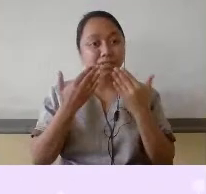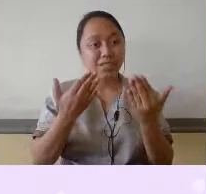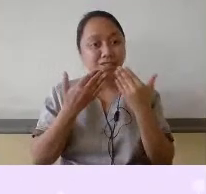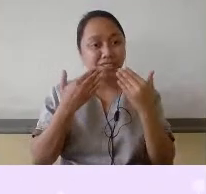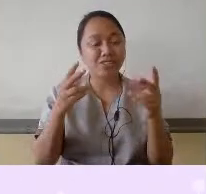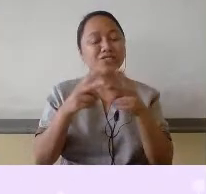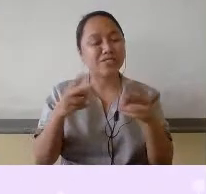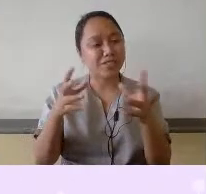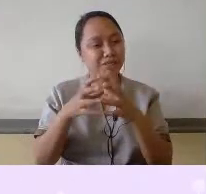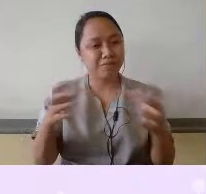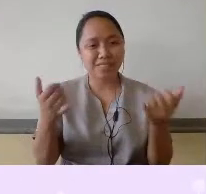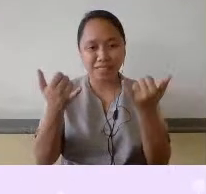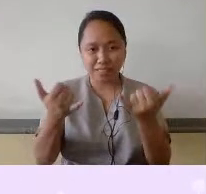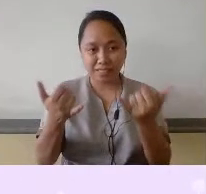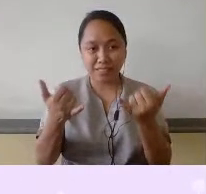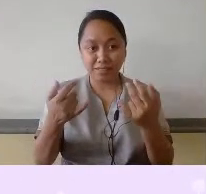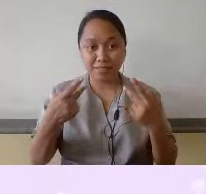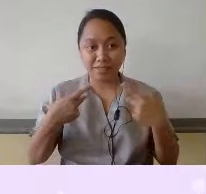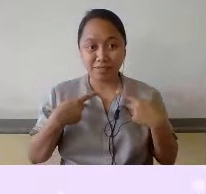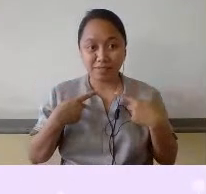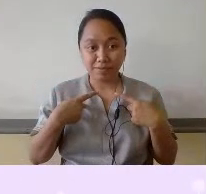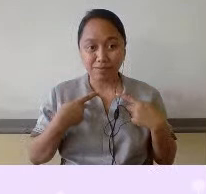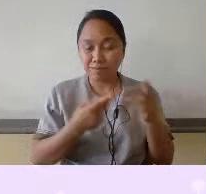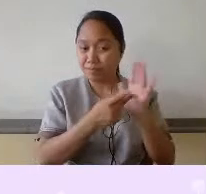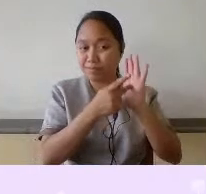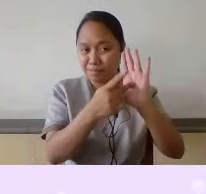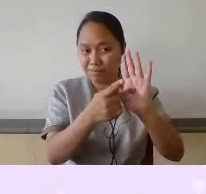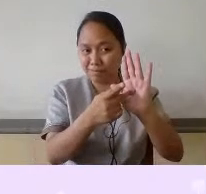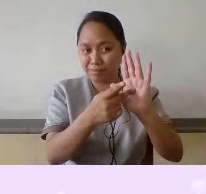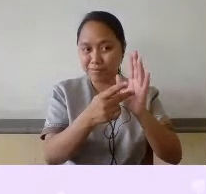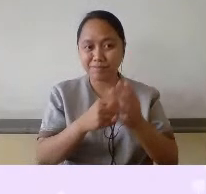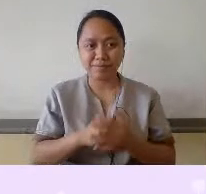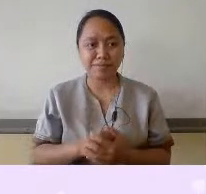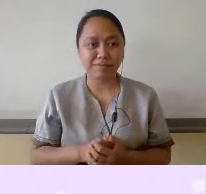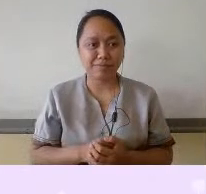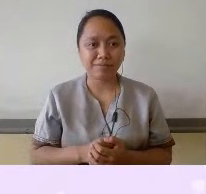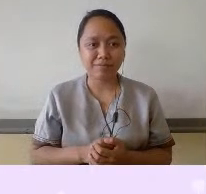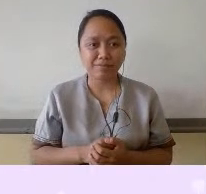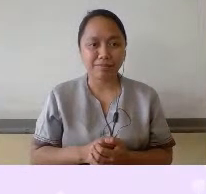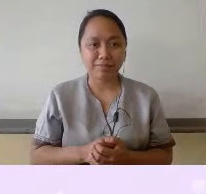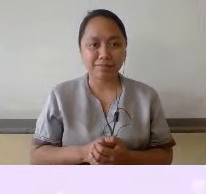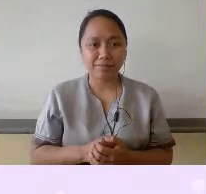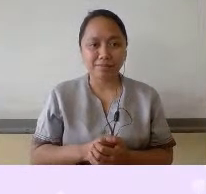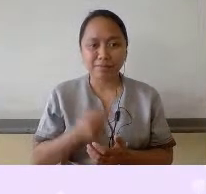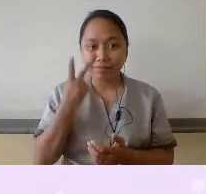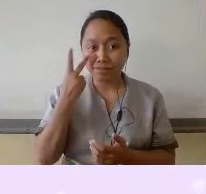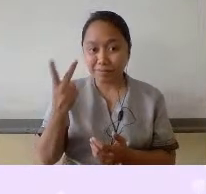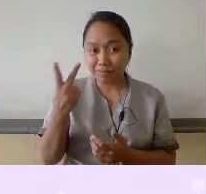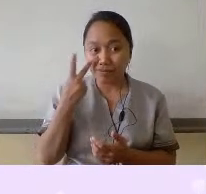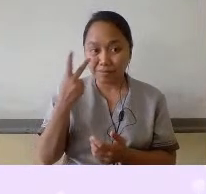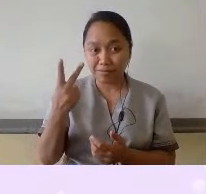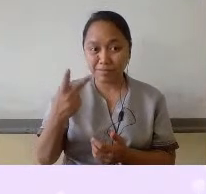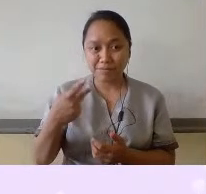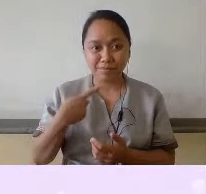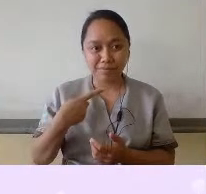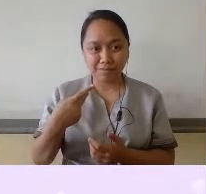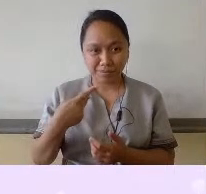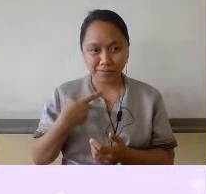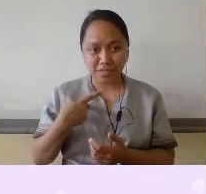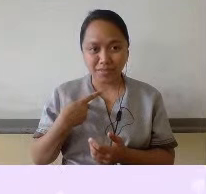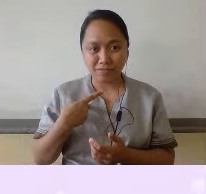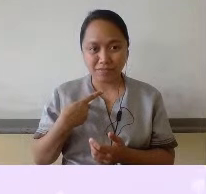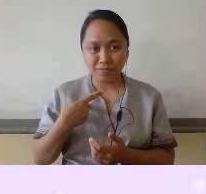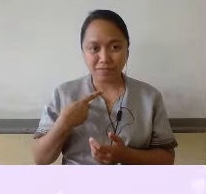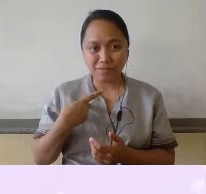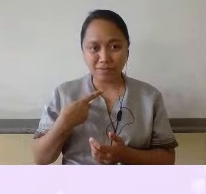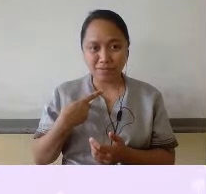So, on behalf of our director, Mr. Patrick Patriwell Tawan Jr., the Bureau of Local Employment, would like